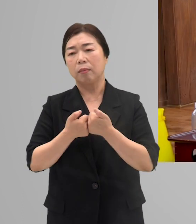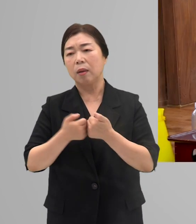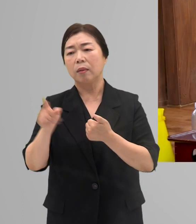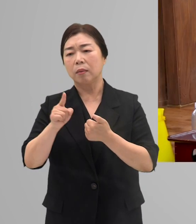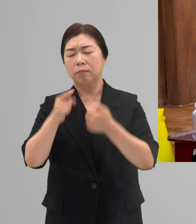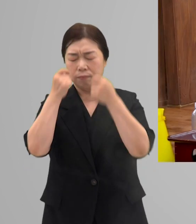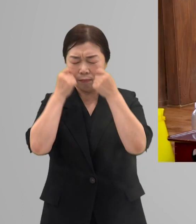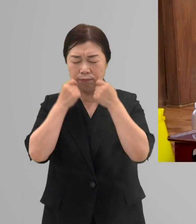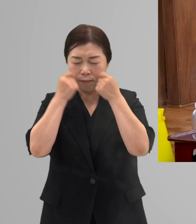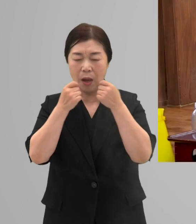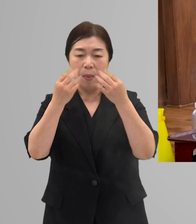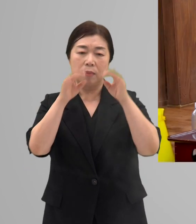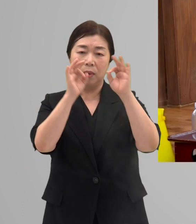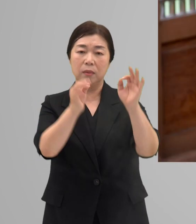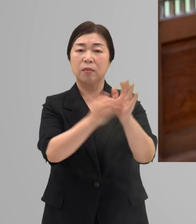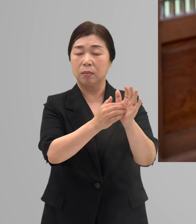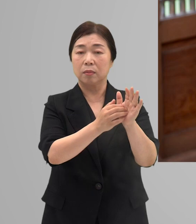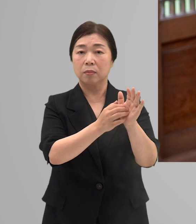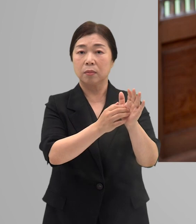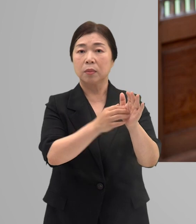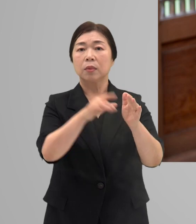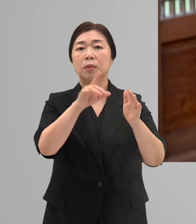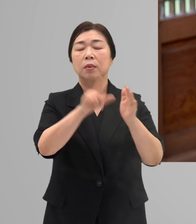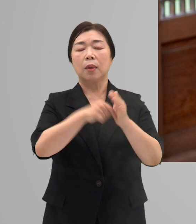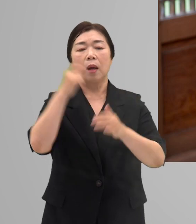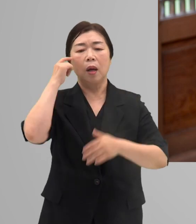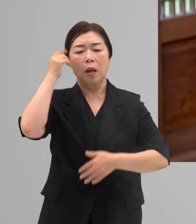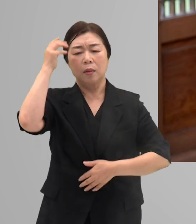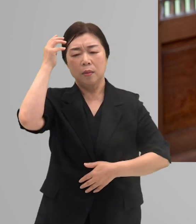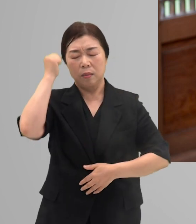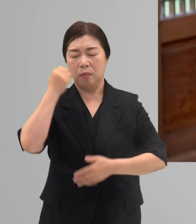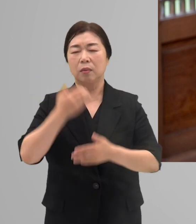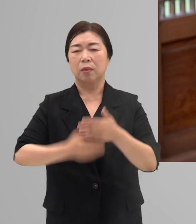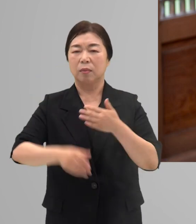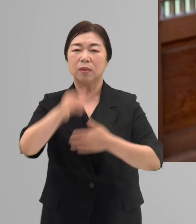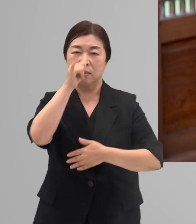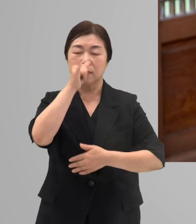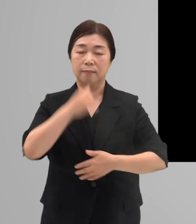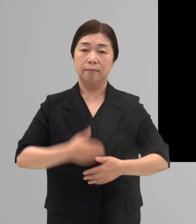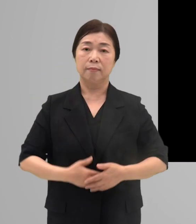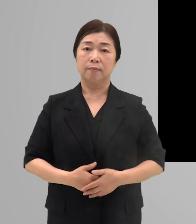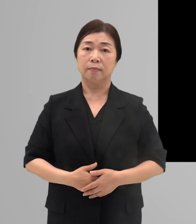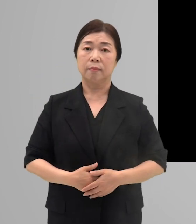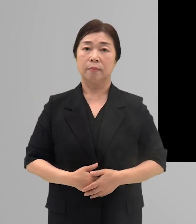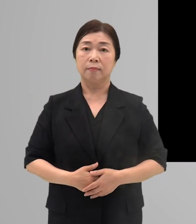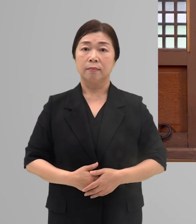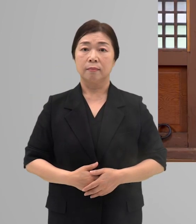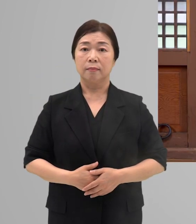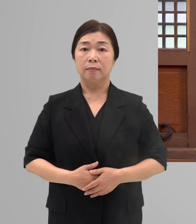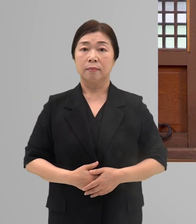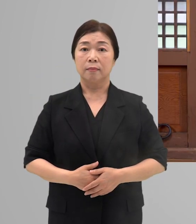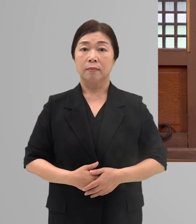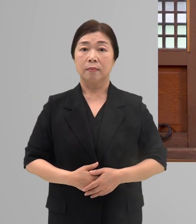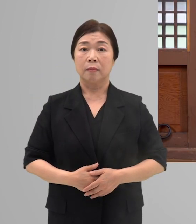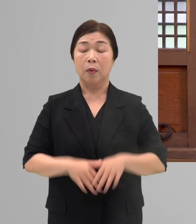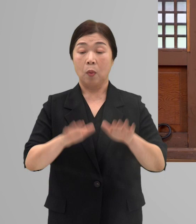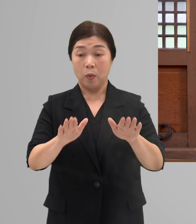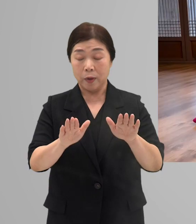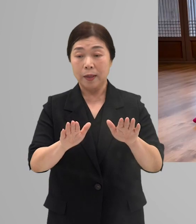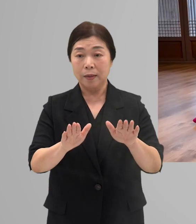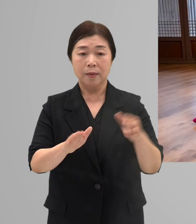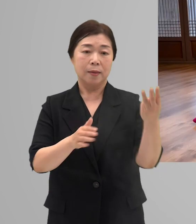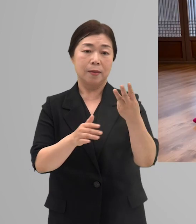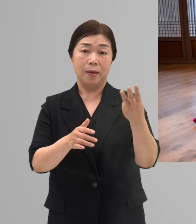우는 모습도 많이 보이시고 하셨거든요. 그때 기억이 지금 잠깐 나는 것 같아요. 네, 저희 오늘